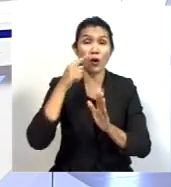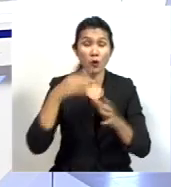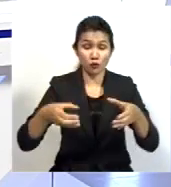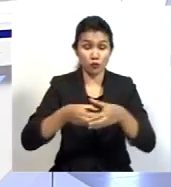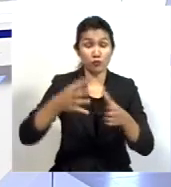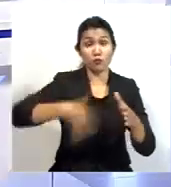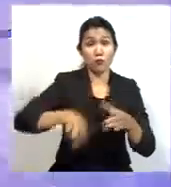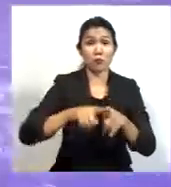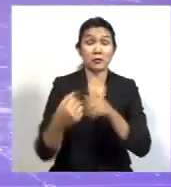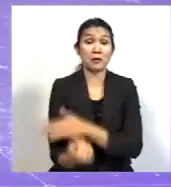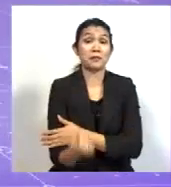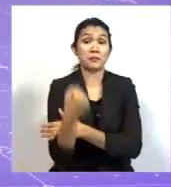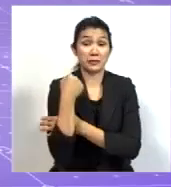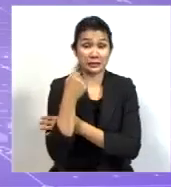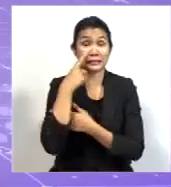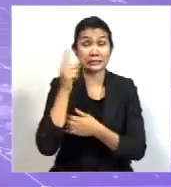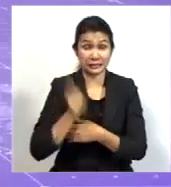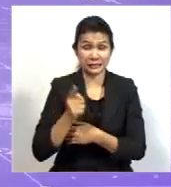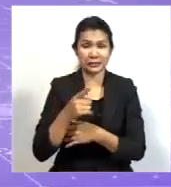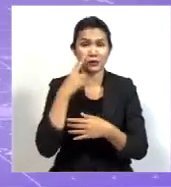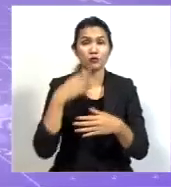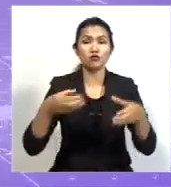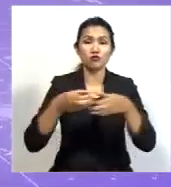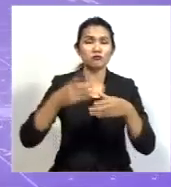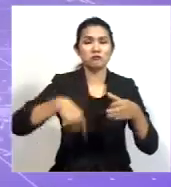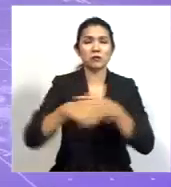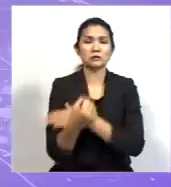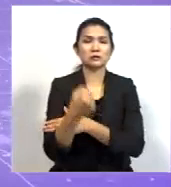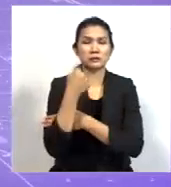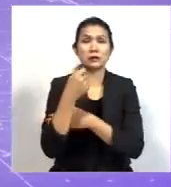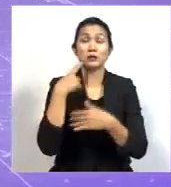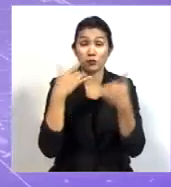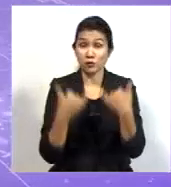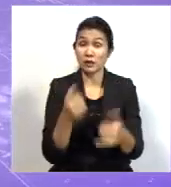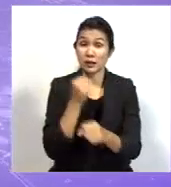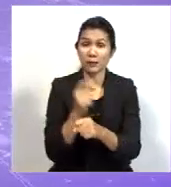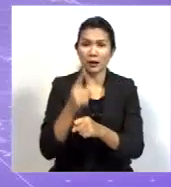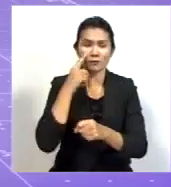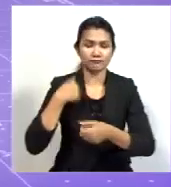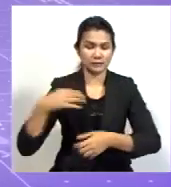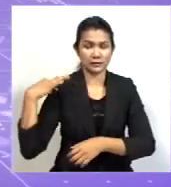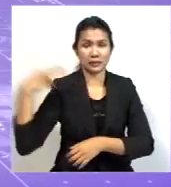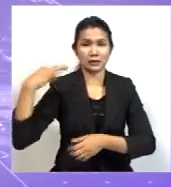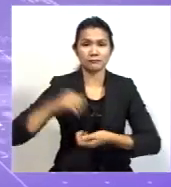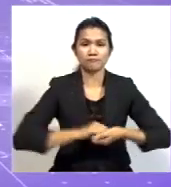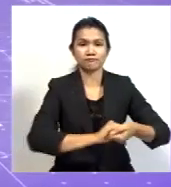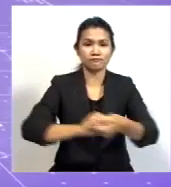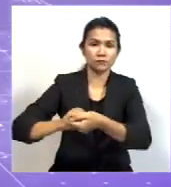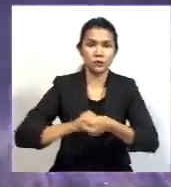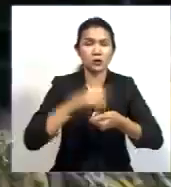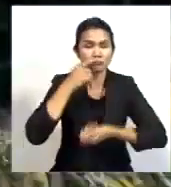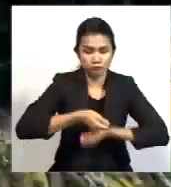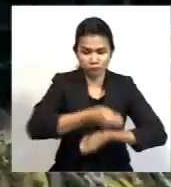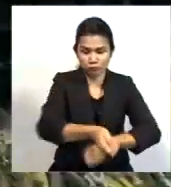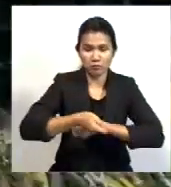คนโคราชที่เข้มแข็งจริงๆค่ะโคราชสตรองนะคะวันนี้ชาวโคราชเขารวมพลังจิตอาสาร่วมบิ๊กคลีนนิ่งเมืองครั้